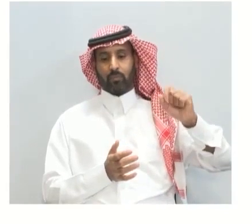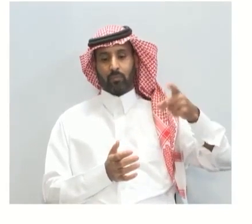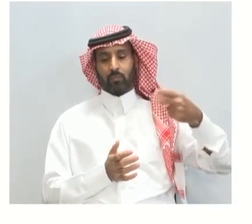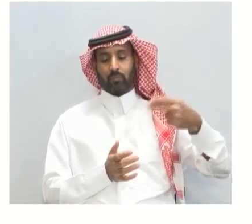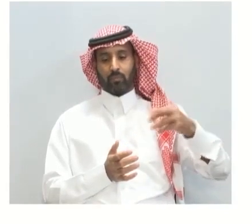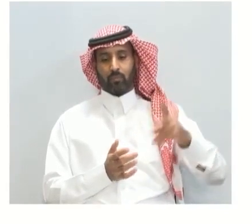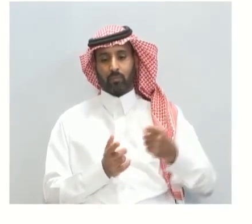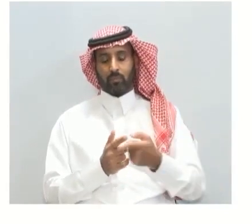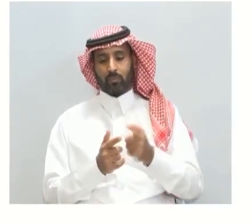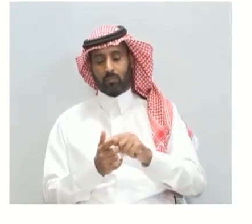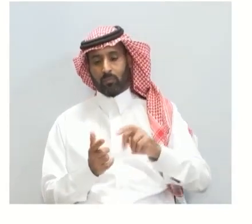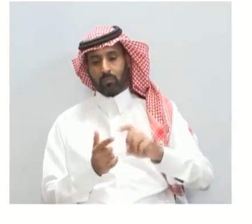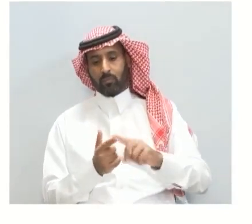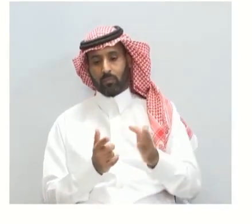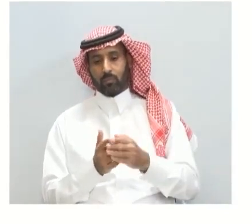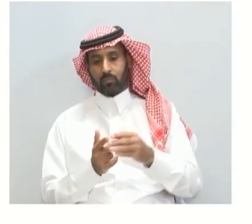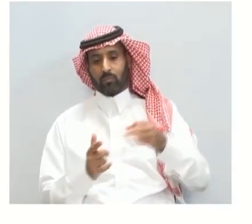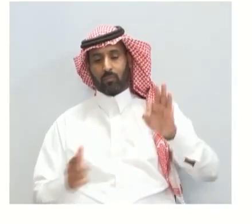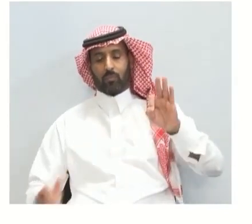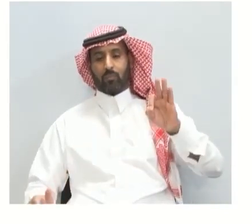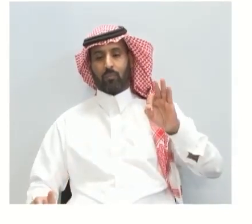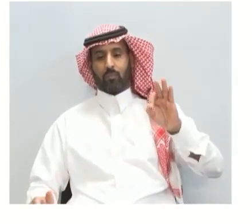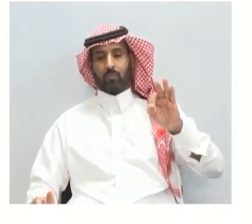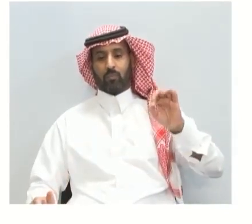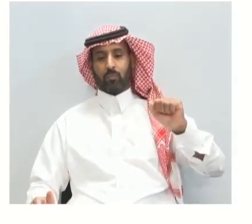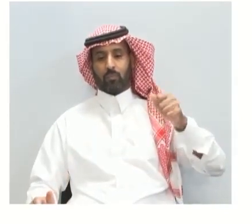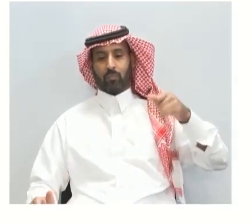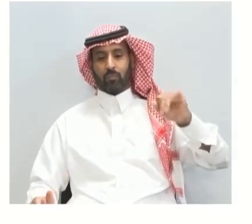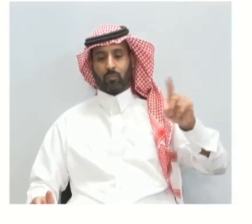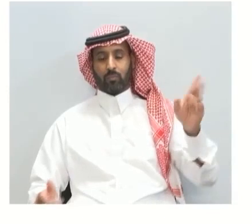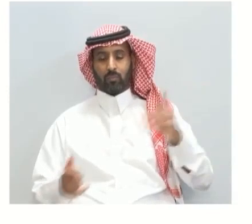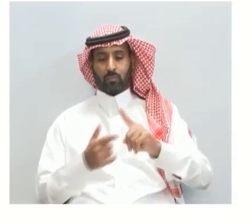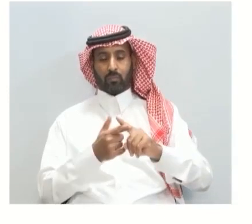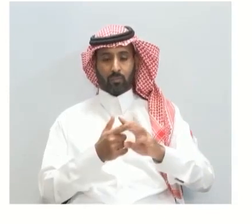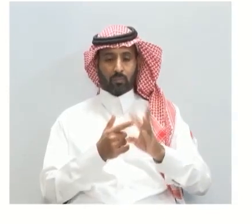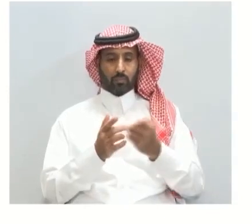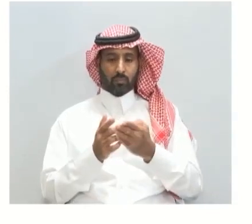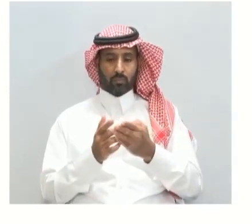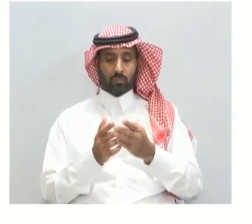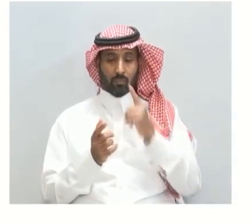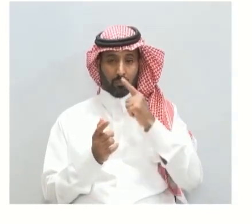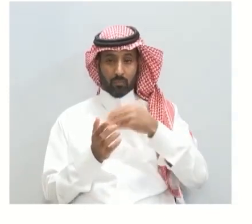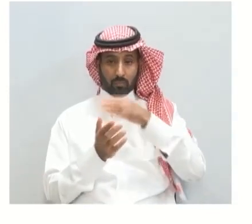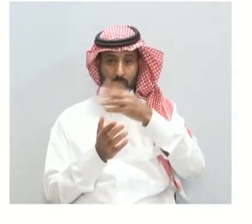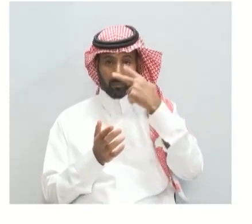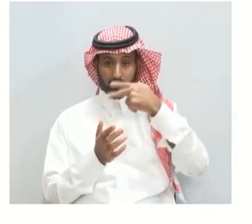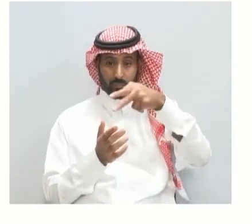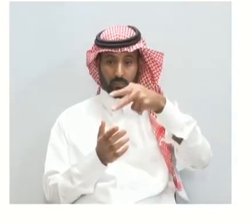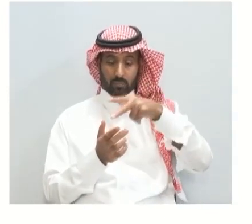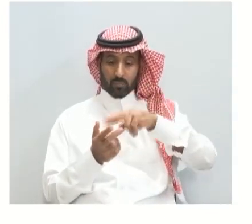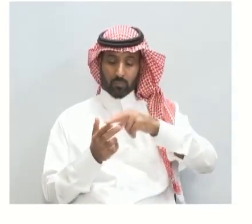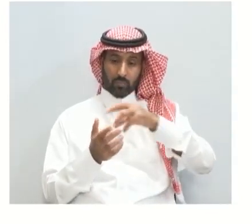الى والفادى اي تي بي وتنتقل من بروتين الى اخر على طول غشاء الميتوكندريا اذا هنا نلاحظ هذه